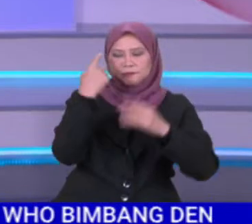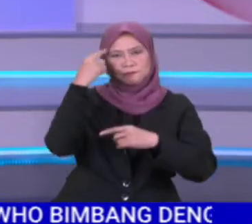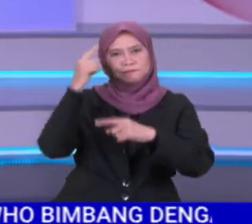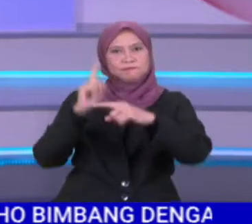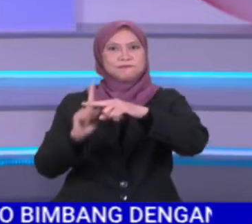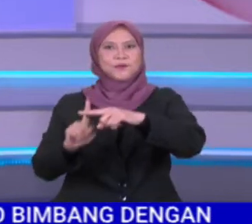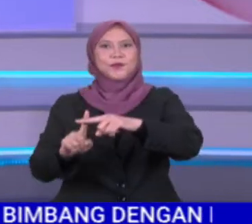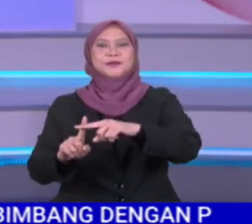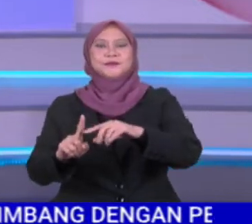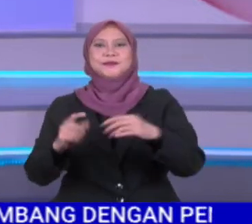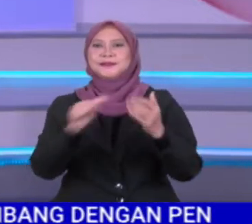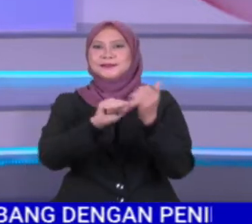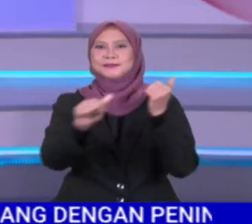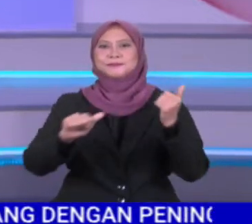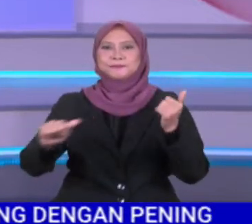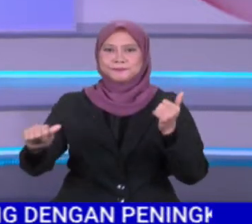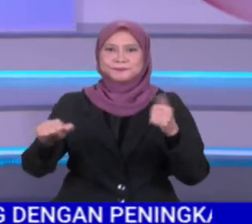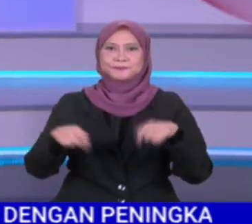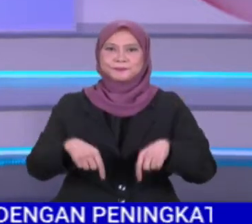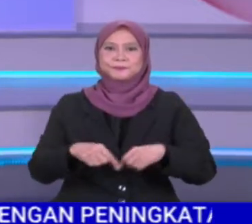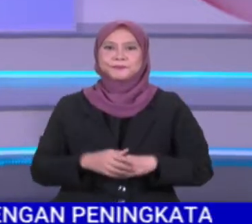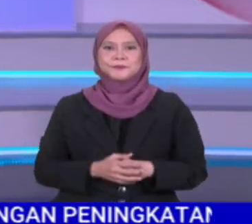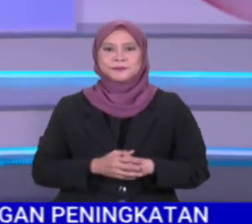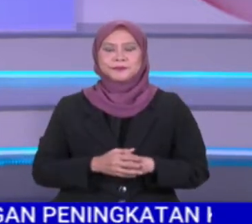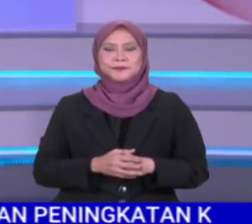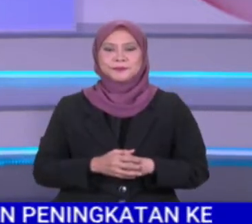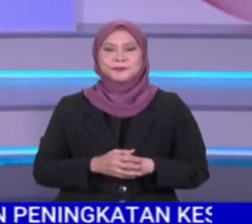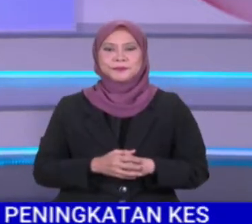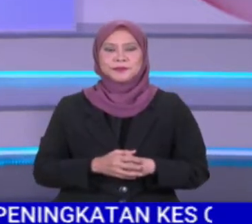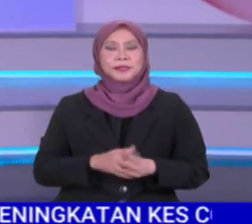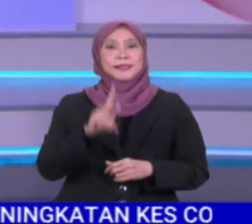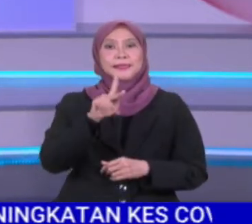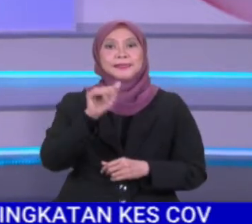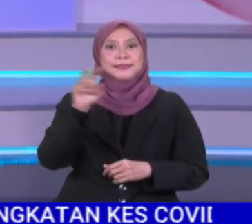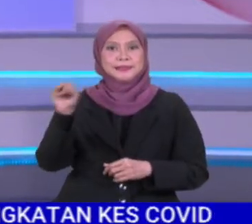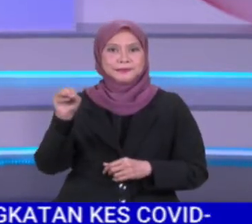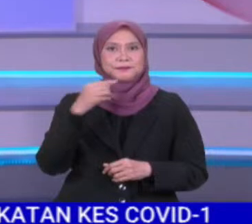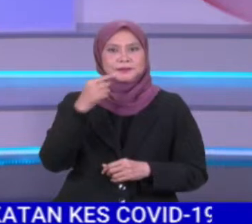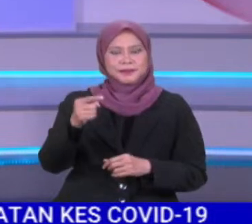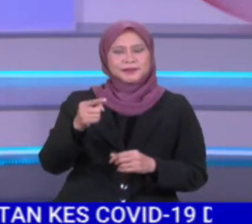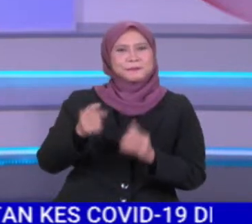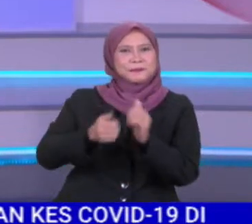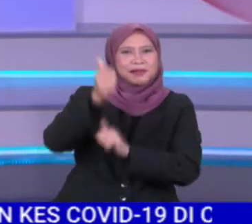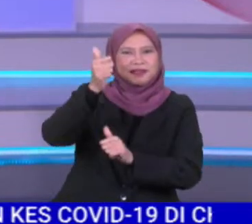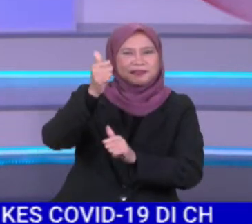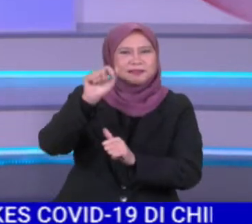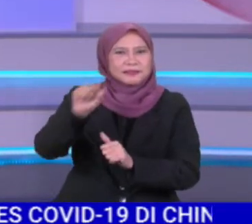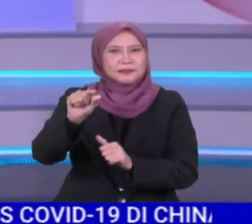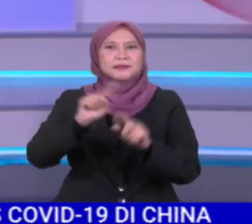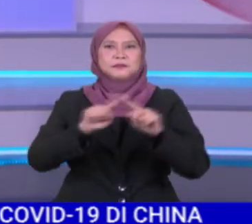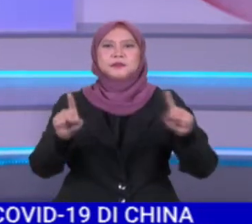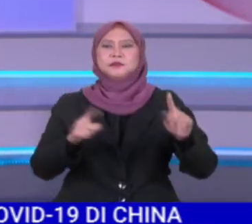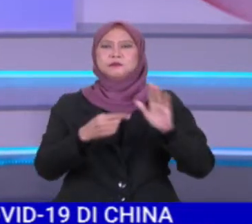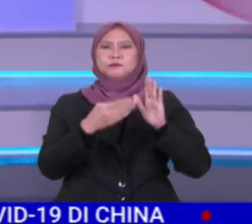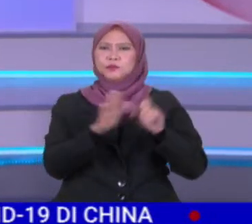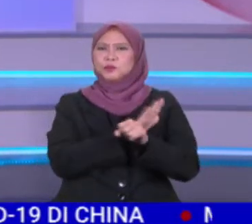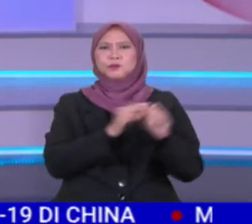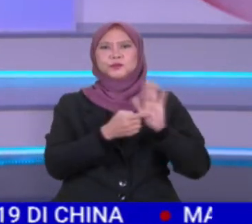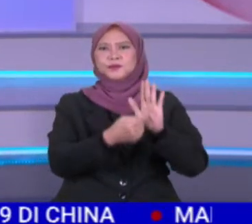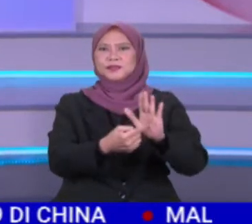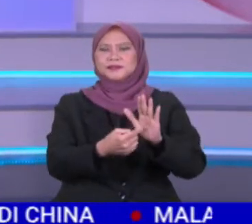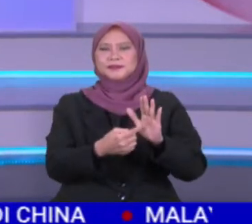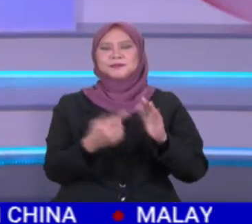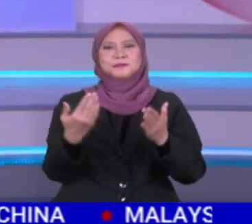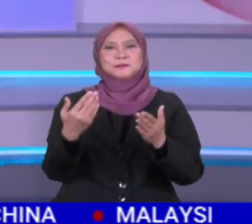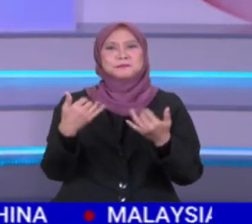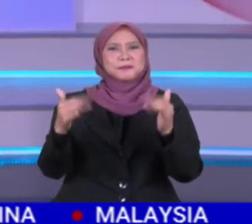positif sepanjang kempen ini. Ketua Jawatankuiang Panggung mengakui biarpun hanya kemenangan tipis, namun ia sudah cukup membuktikan bahawa